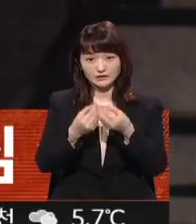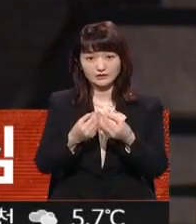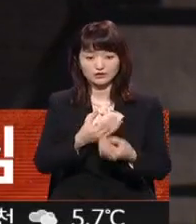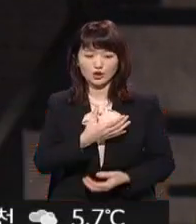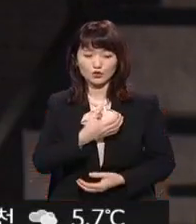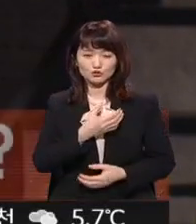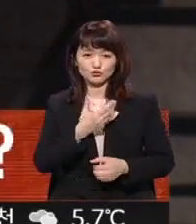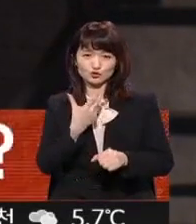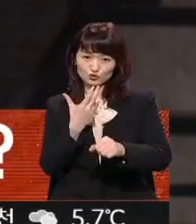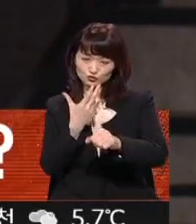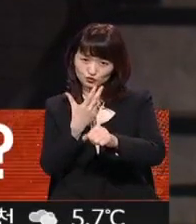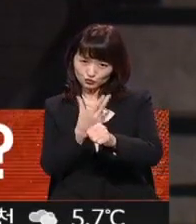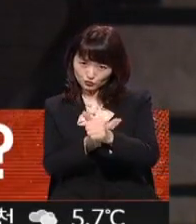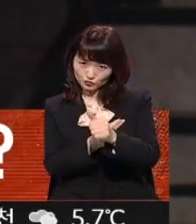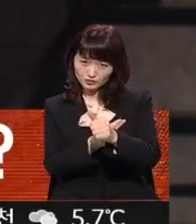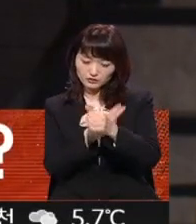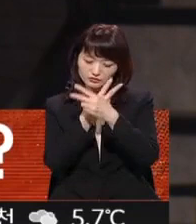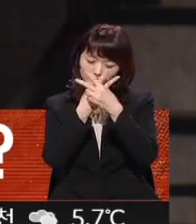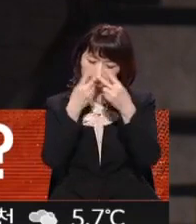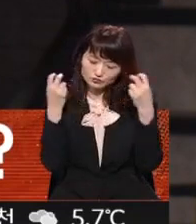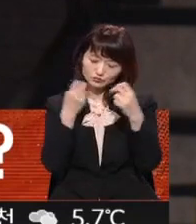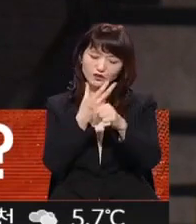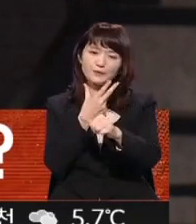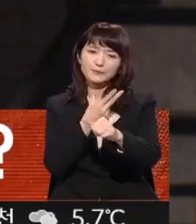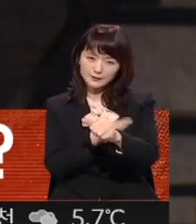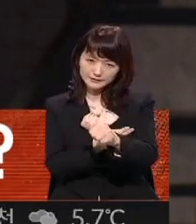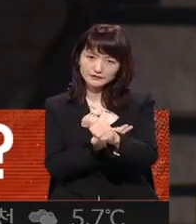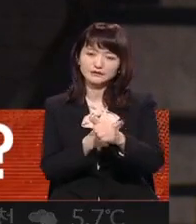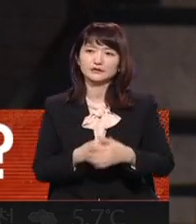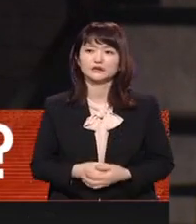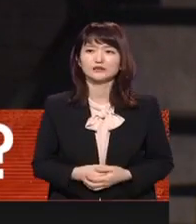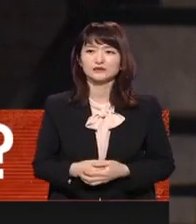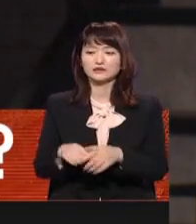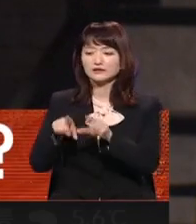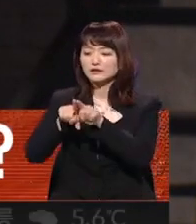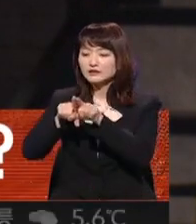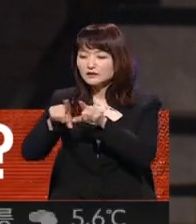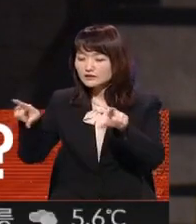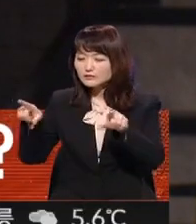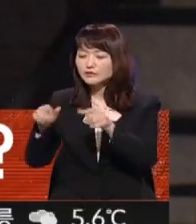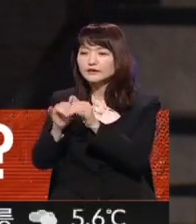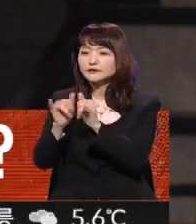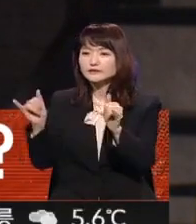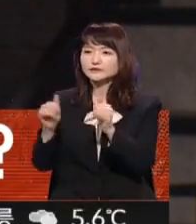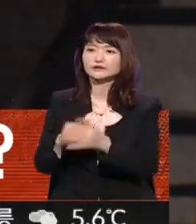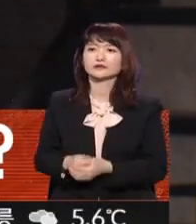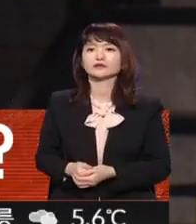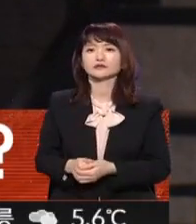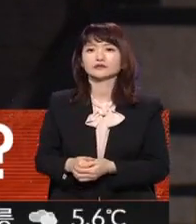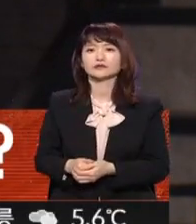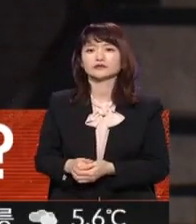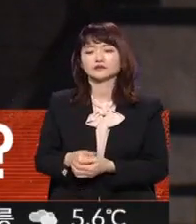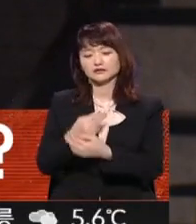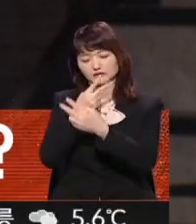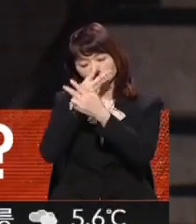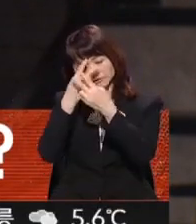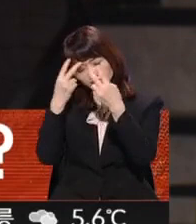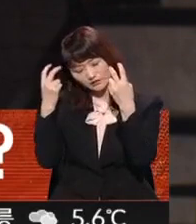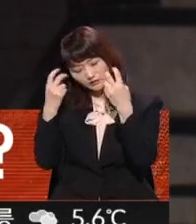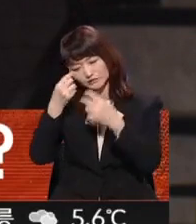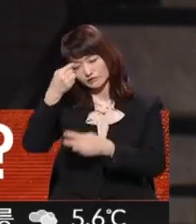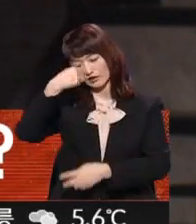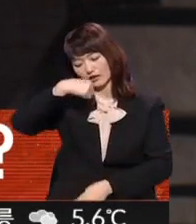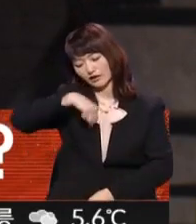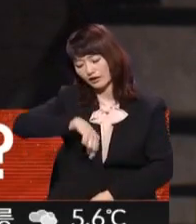수면 그 마취제인데요 우리 보통 일반인들 같은 경우는 수면 내시경 할 때 한번 해 보신 그런 경험이 있는 분들도